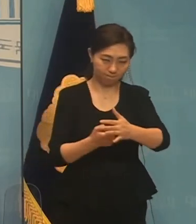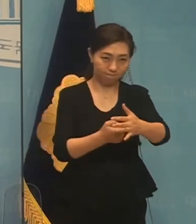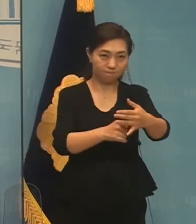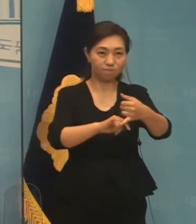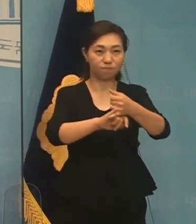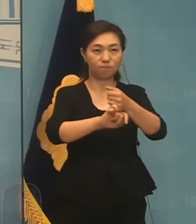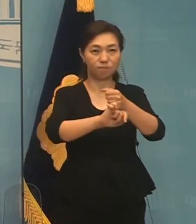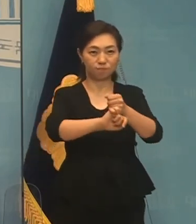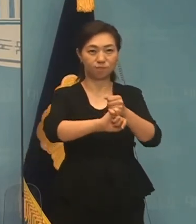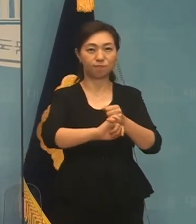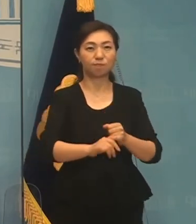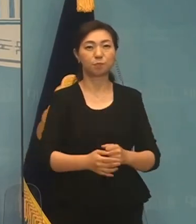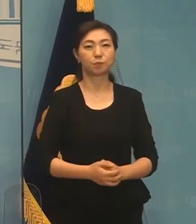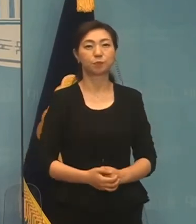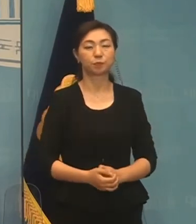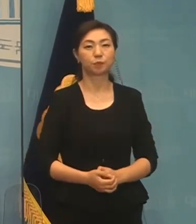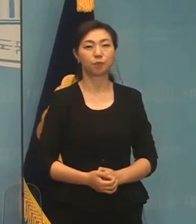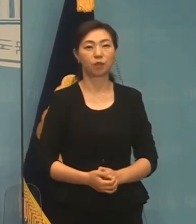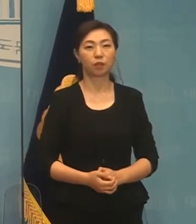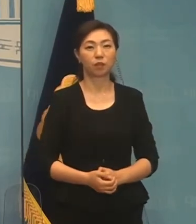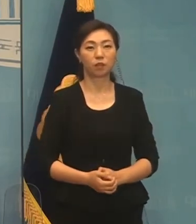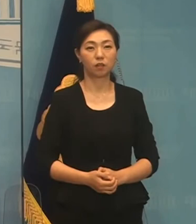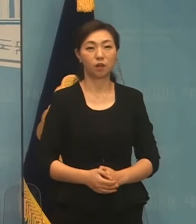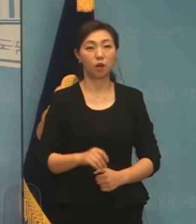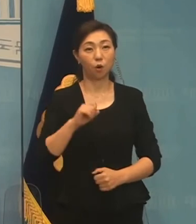추진하겠습니다. 이것이 안 되면